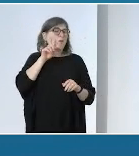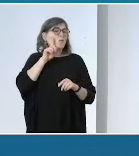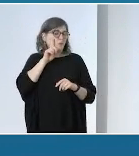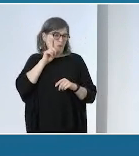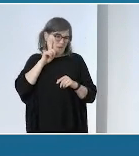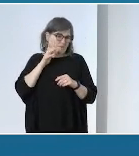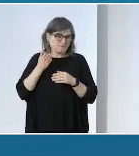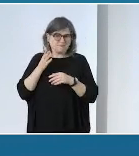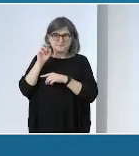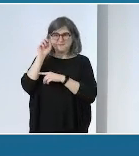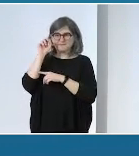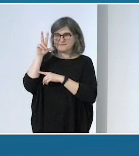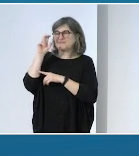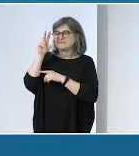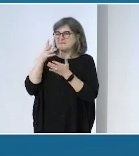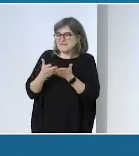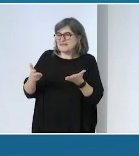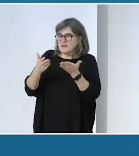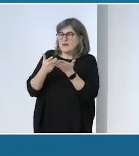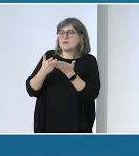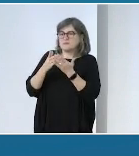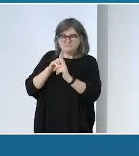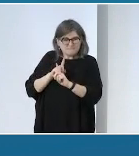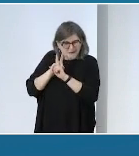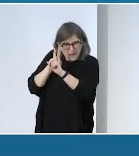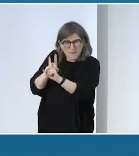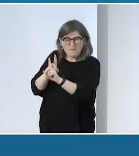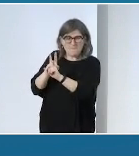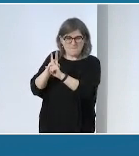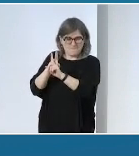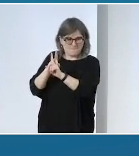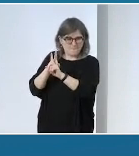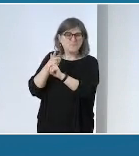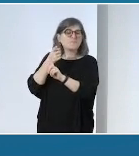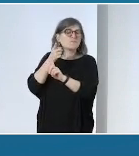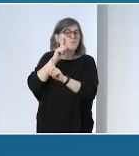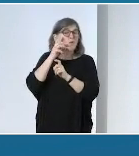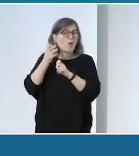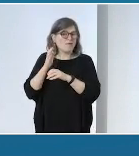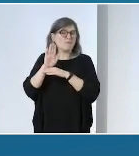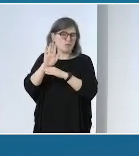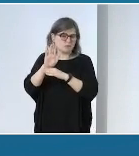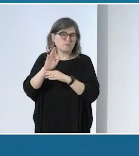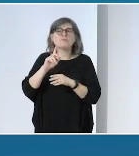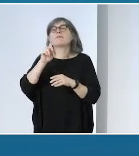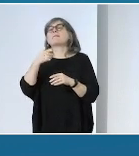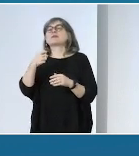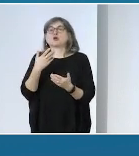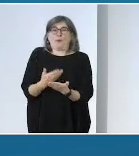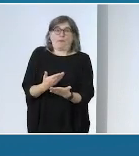d'Émilie et de cet accompagnement parce qu'il nous semble, mais évidemment on ne peut pas le prouver,